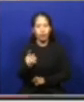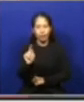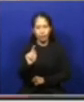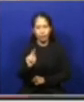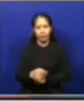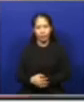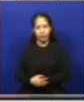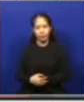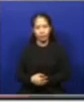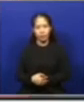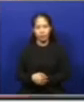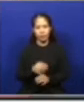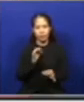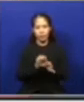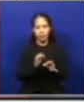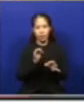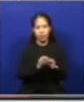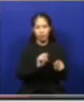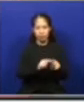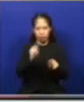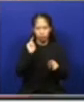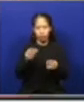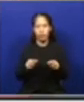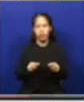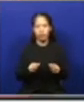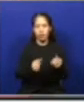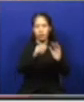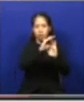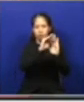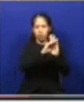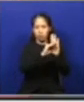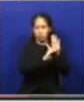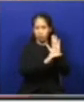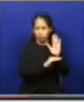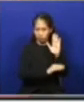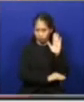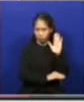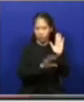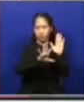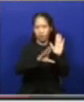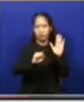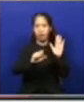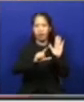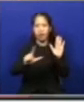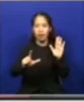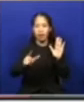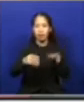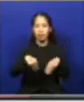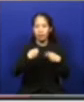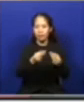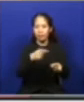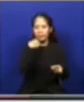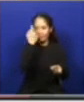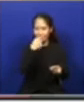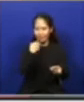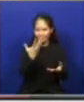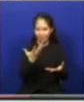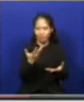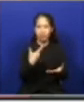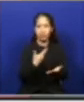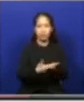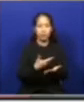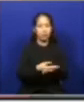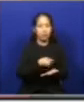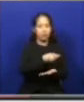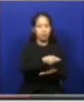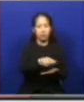แล้วก็ธนาคารพาณิชย์เนี่ยแสดงรายละเอียดเป็นตัวเป็นตนเลยว่า5แสนล้านเนี่ยท่านเอาไปให้ใครบ้างท่านแจกใครเท่าไห